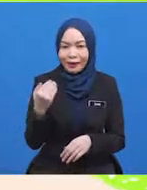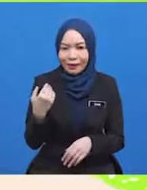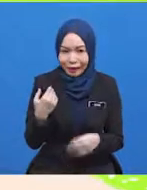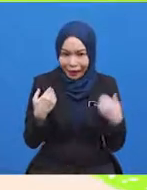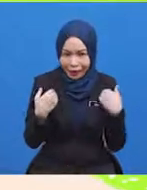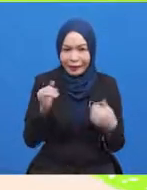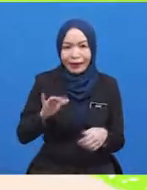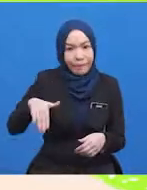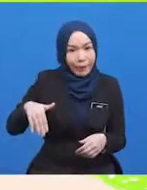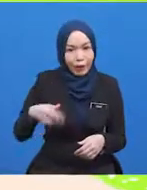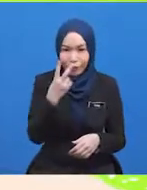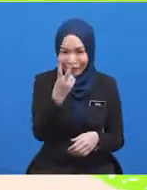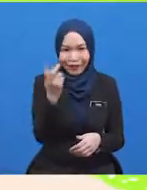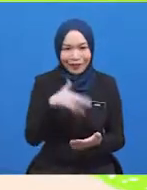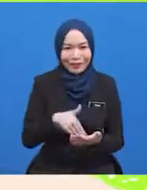bukan?